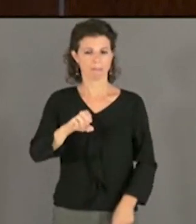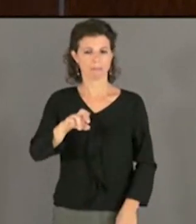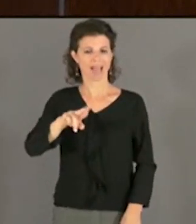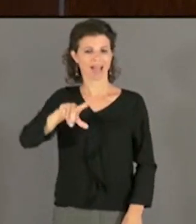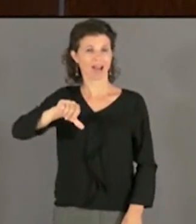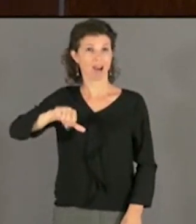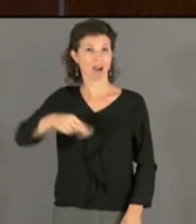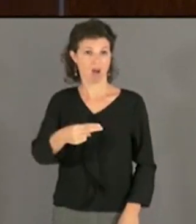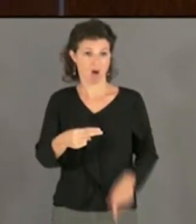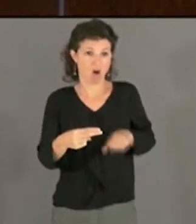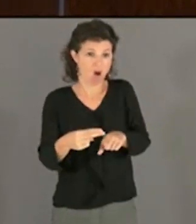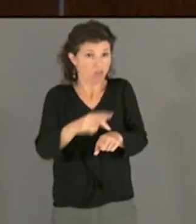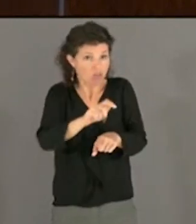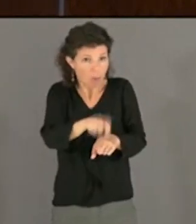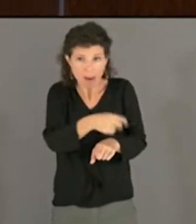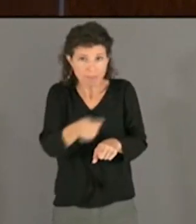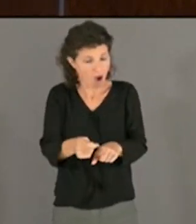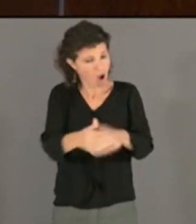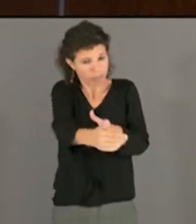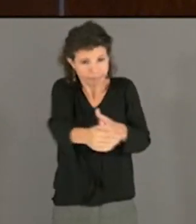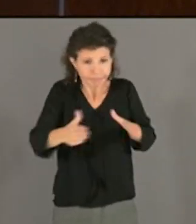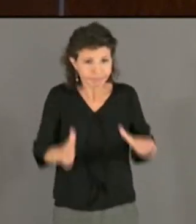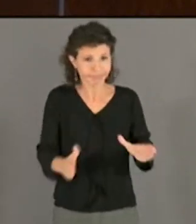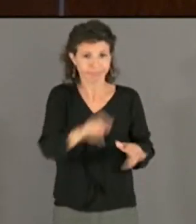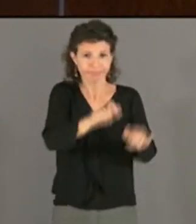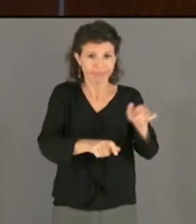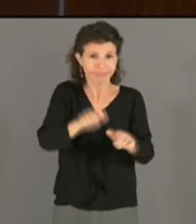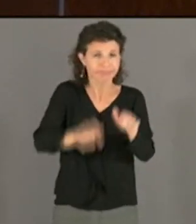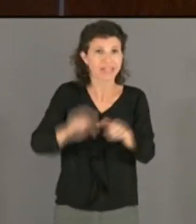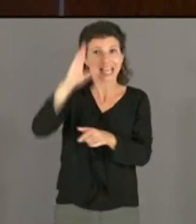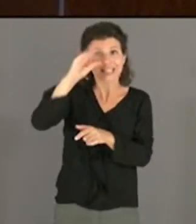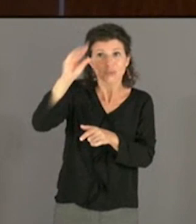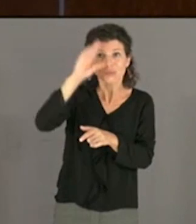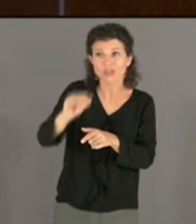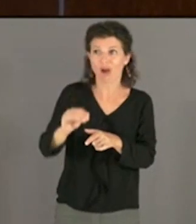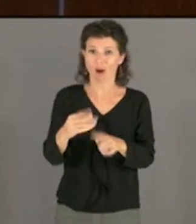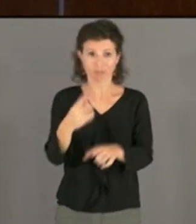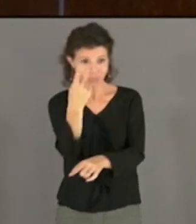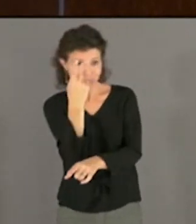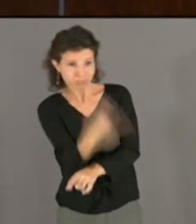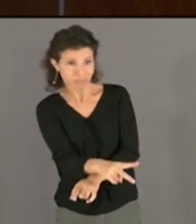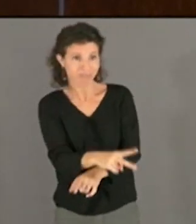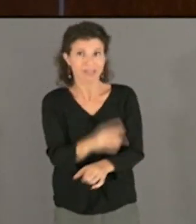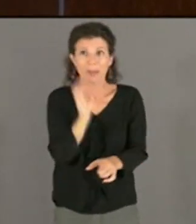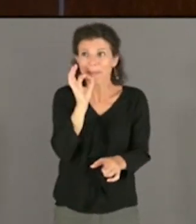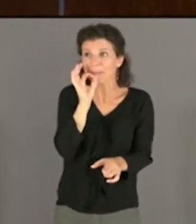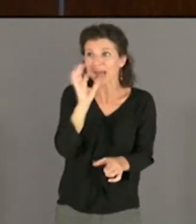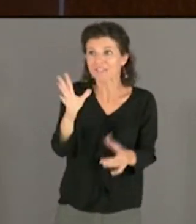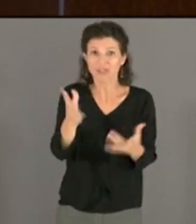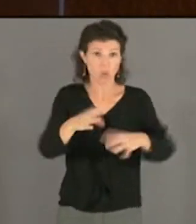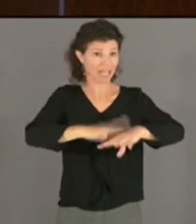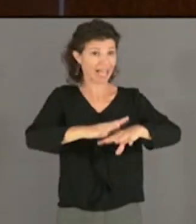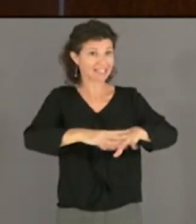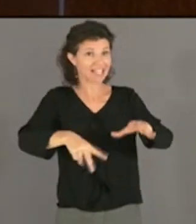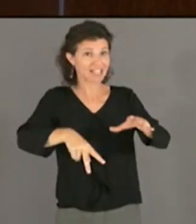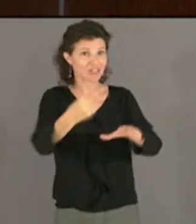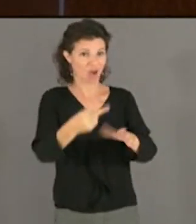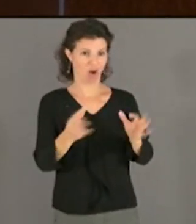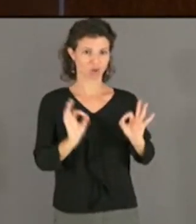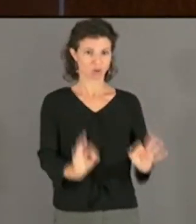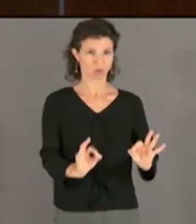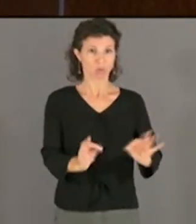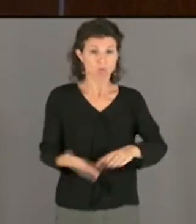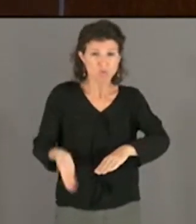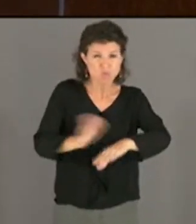des étudiants dans les quartiers nord, voilà qui serait merveilleux, et qui pourtant est le lieu de tous les trafics, de toutes les